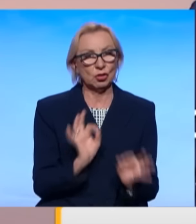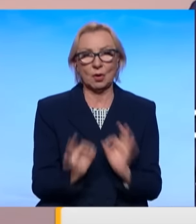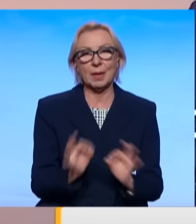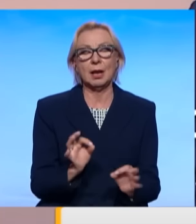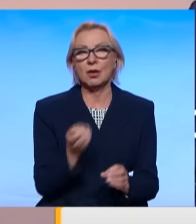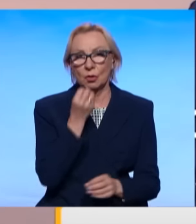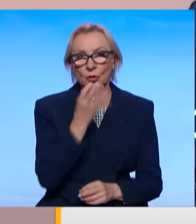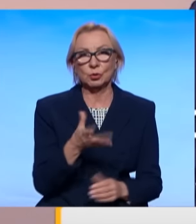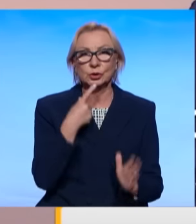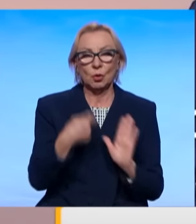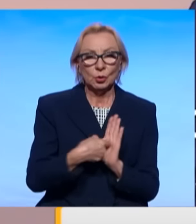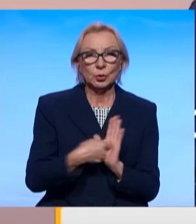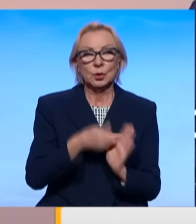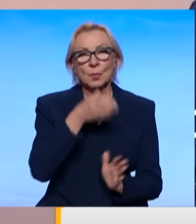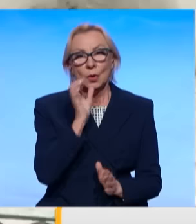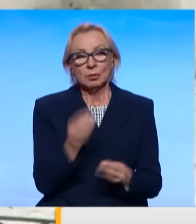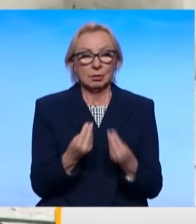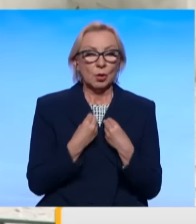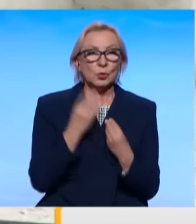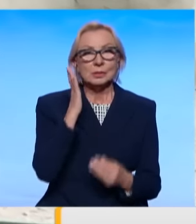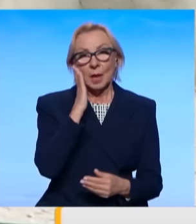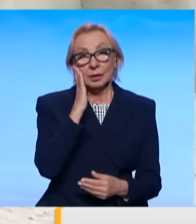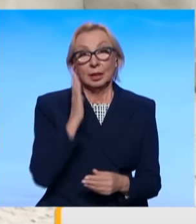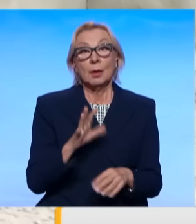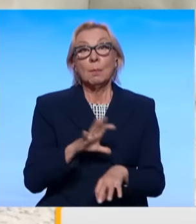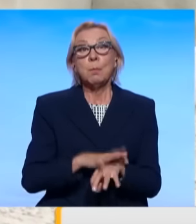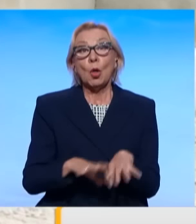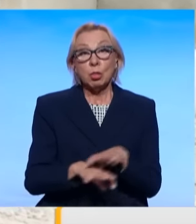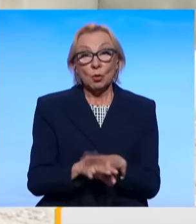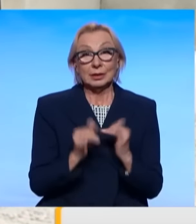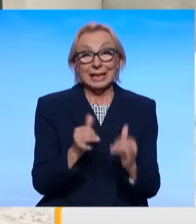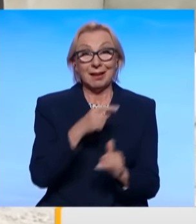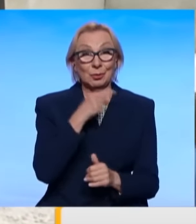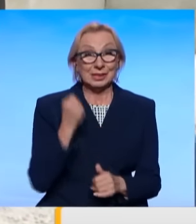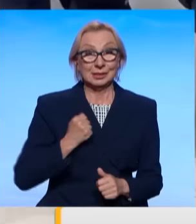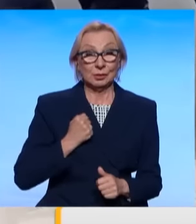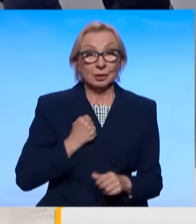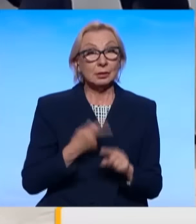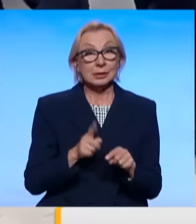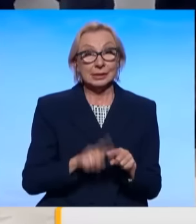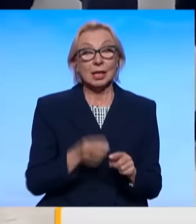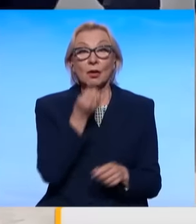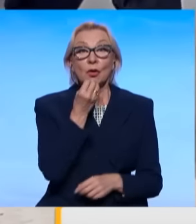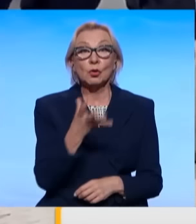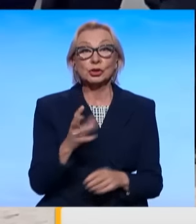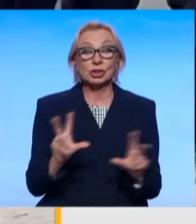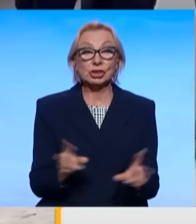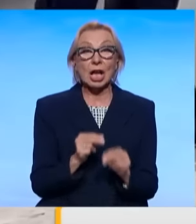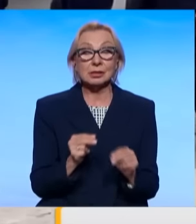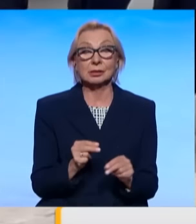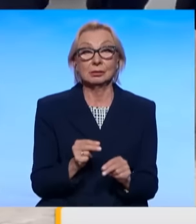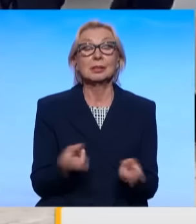хороші. Годують, поять, дають спати. Тобто полон для російських солдат – це хороший шанс залишитися